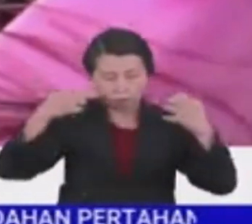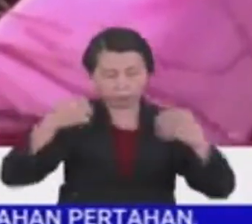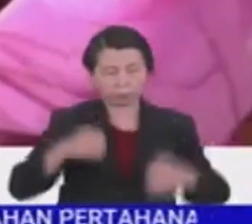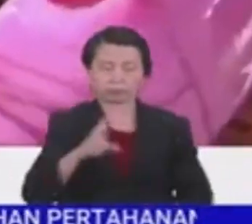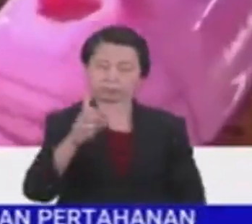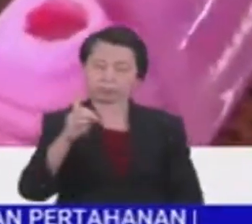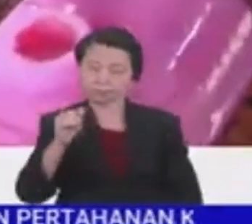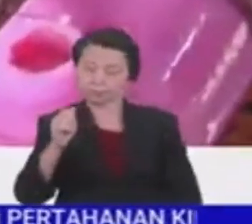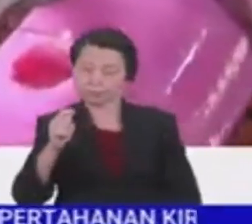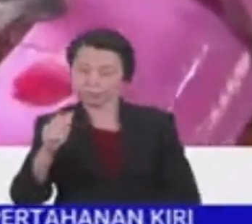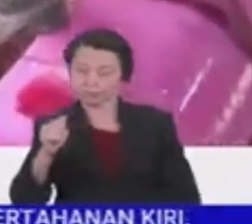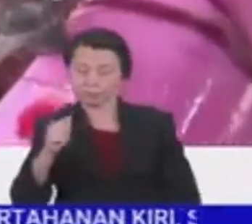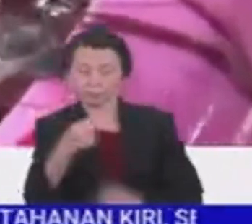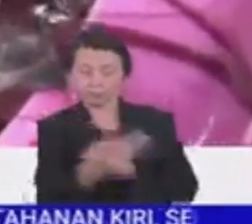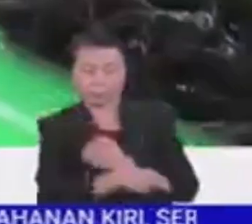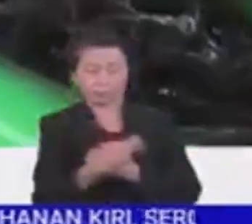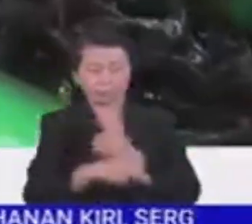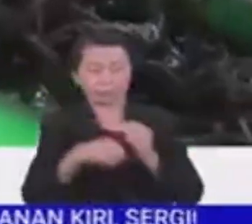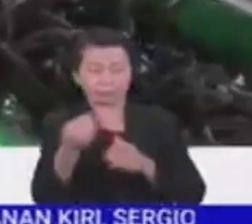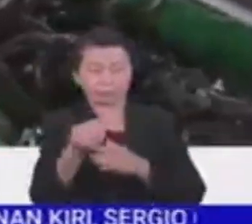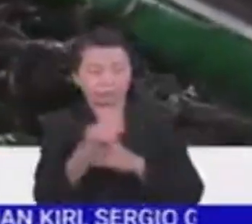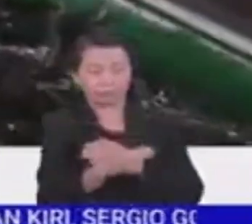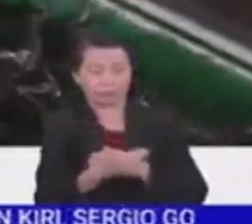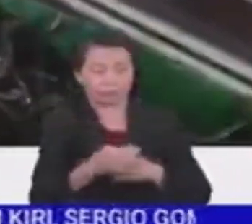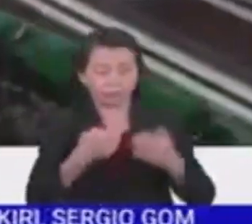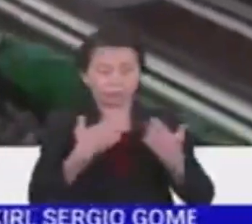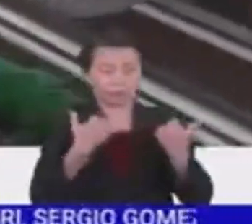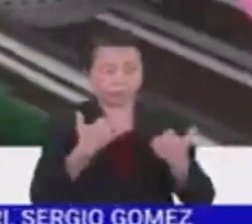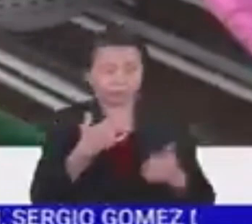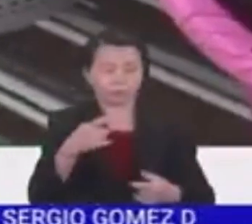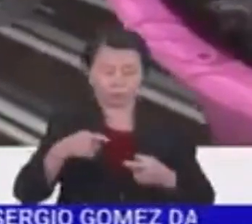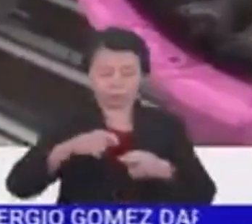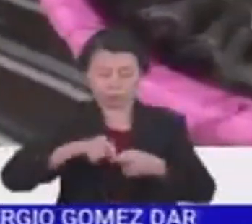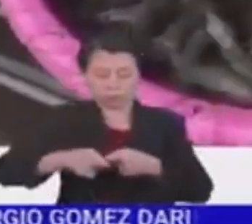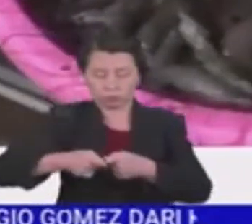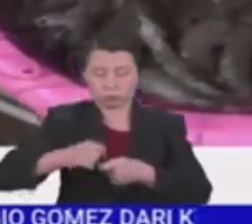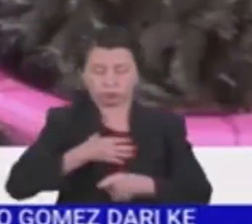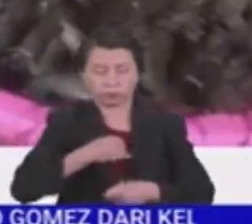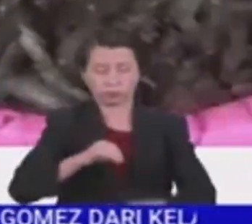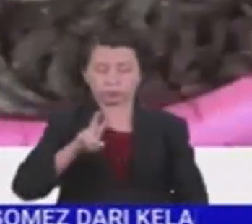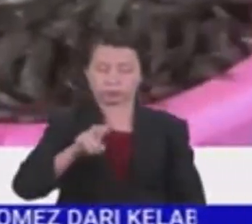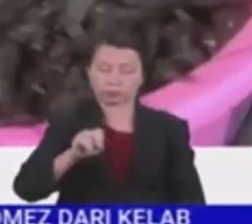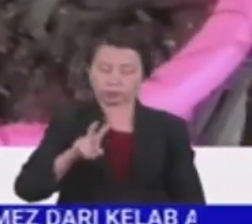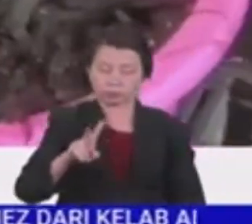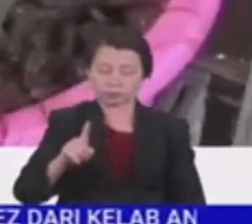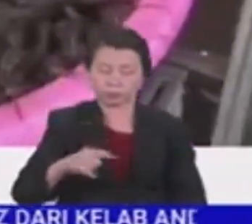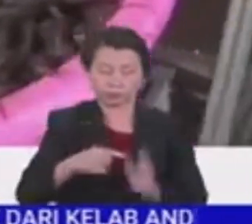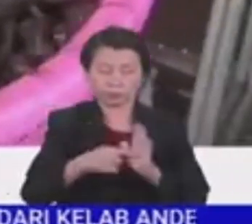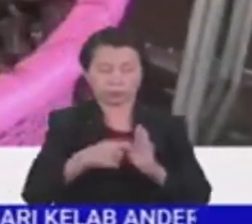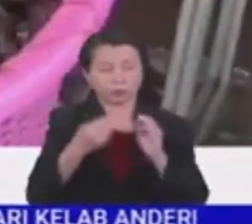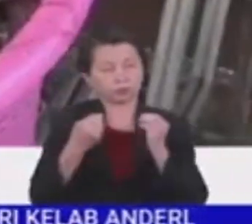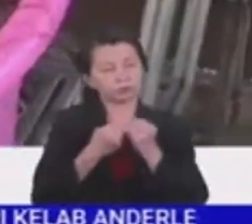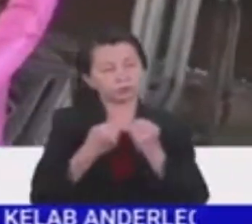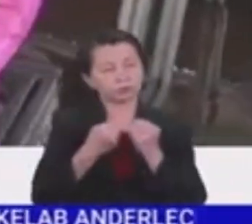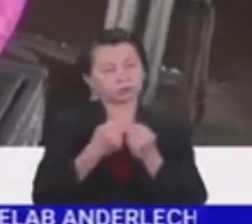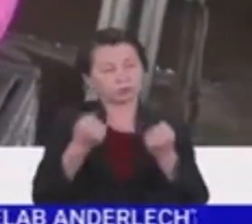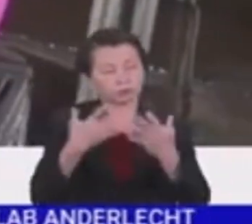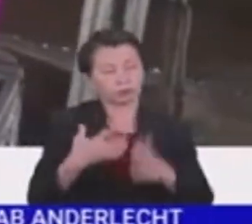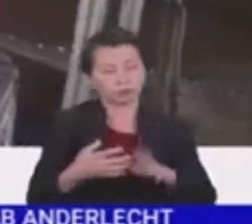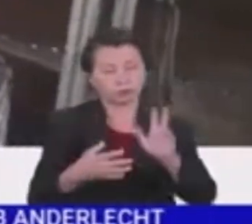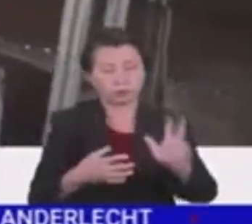dikeluarkan Jabatan Perikanan Negeri, pengeluaran udang putih di Terengganu pada tahun 2021 mencatatkan jumlah